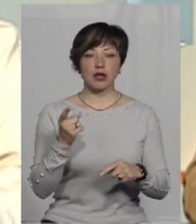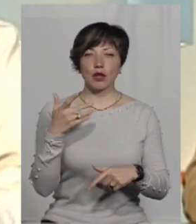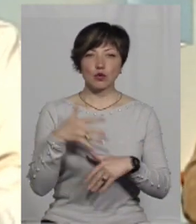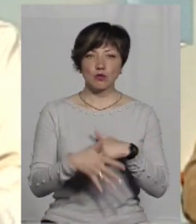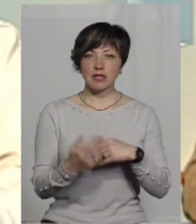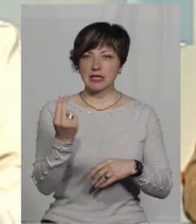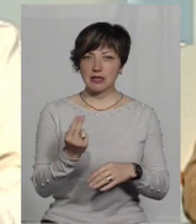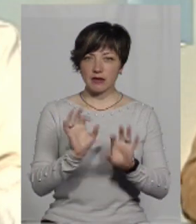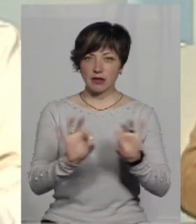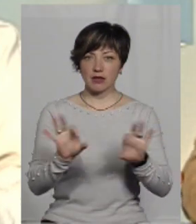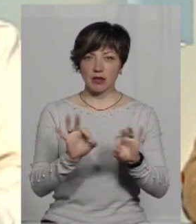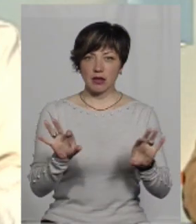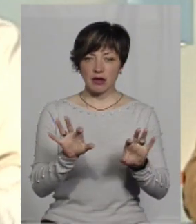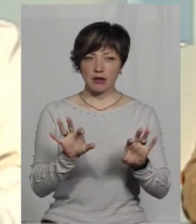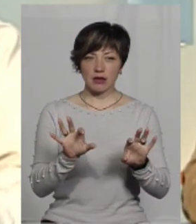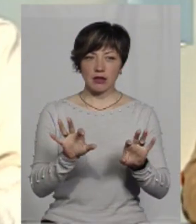цифри, які назвав